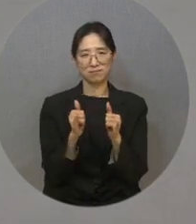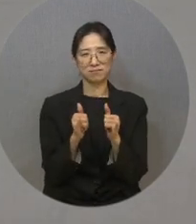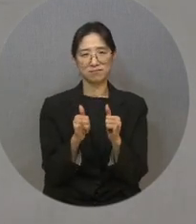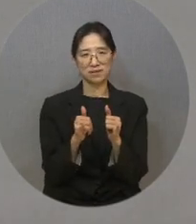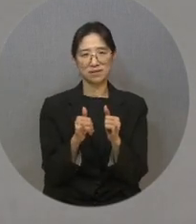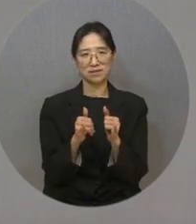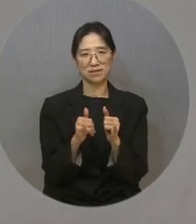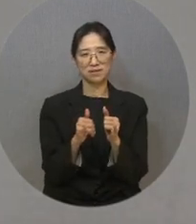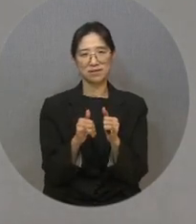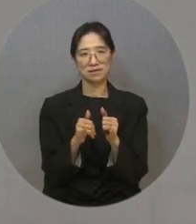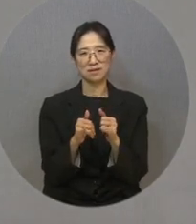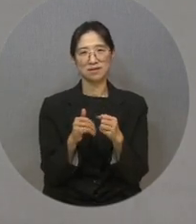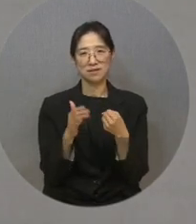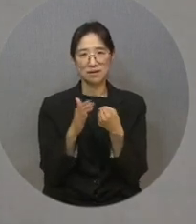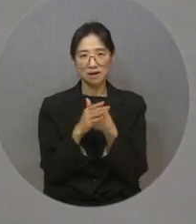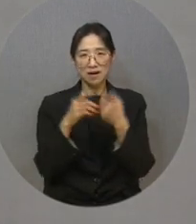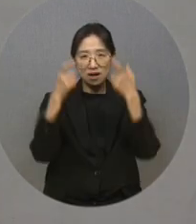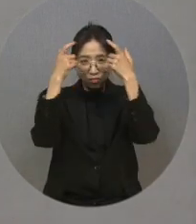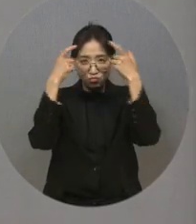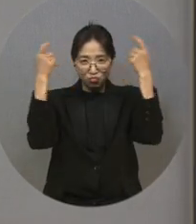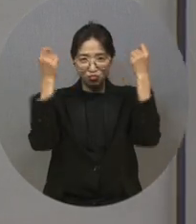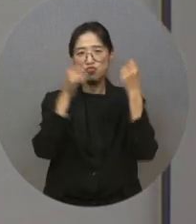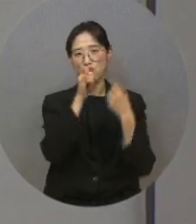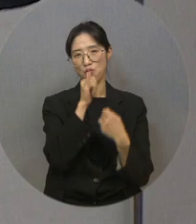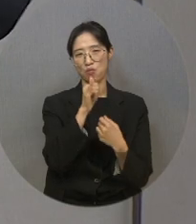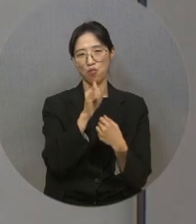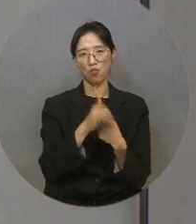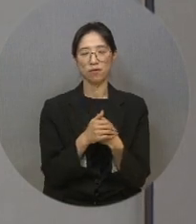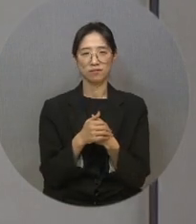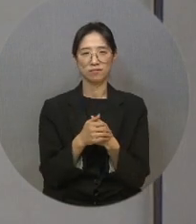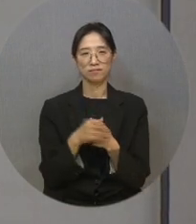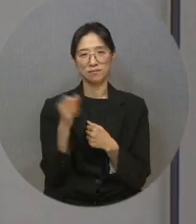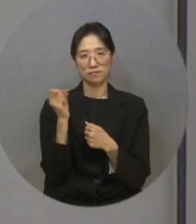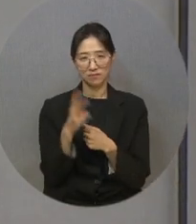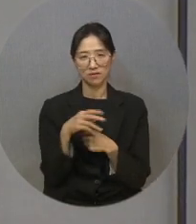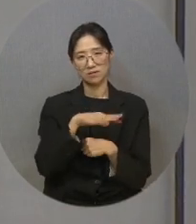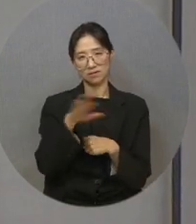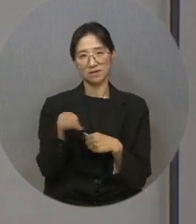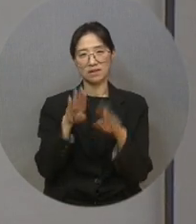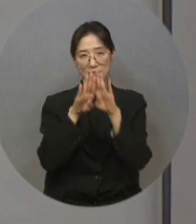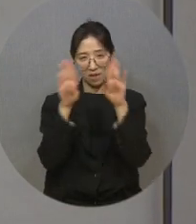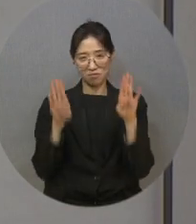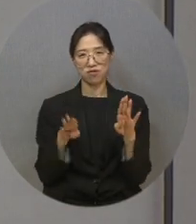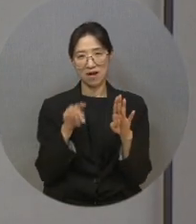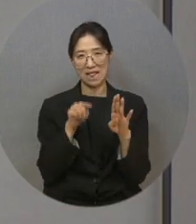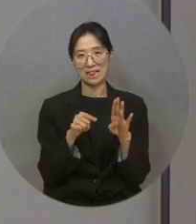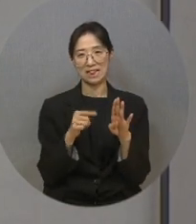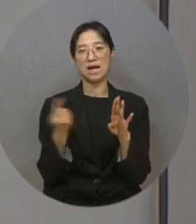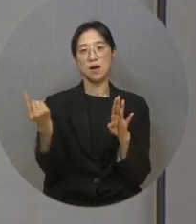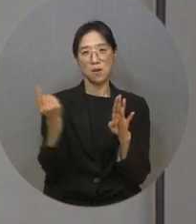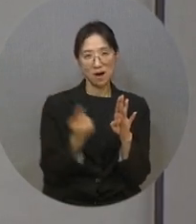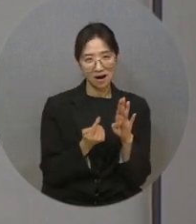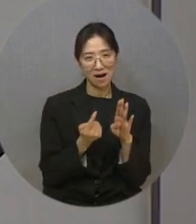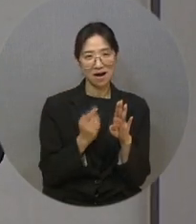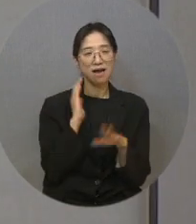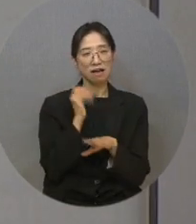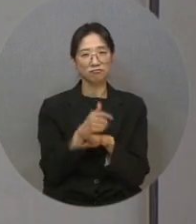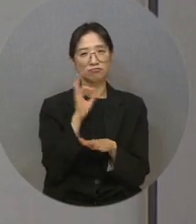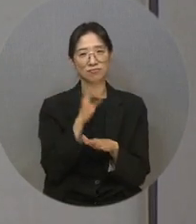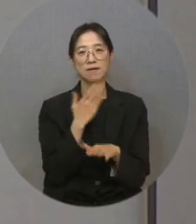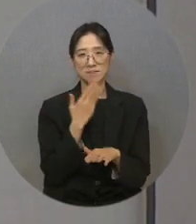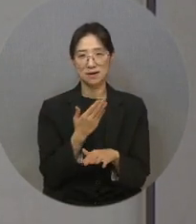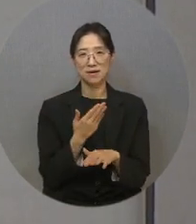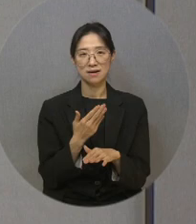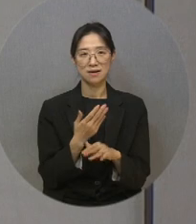그 유목민이라고 하니까 뿌리 있죠. 그리고 우리 박물관에 오시면 아마 이제 나중에 보시게 될